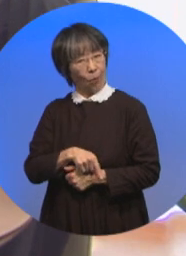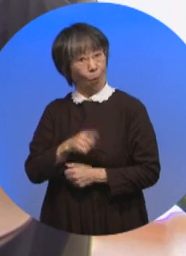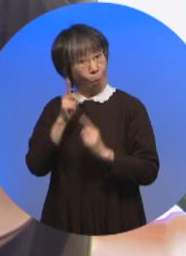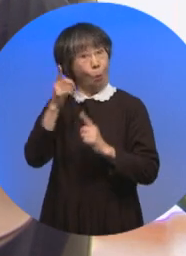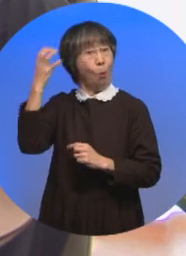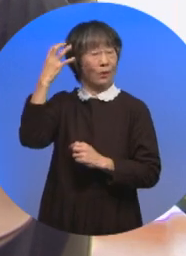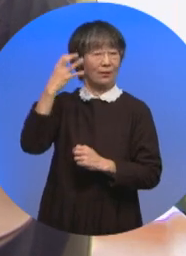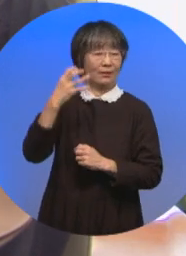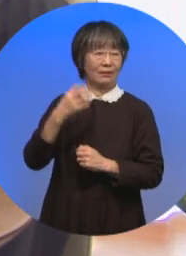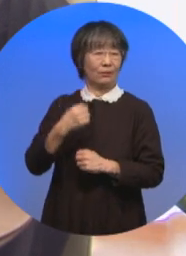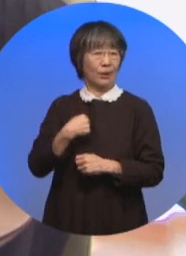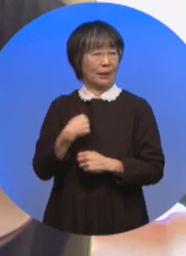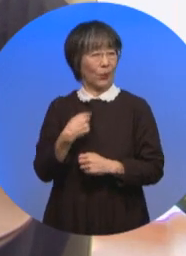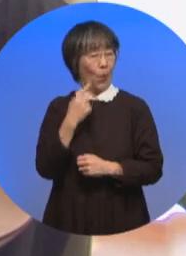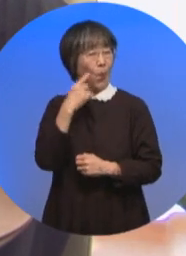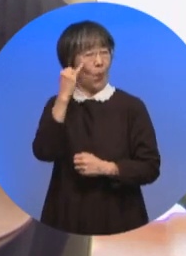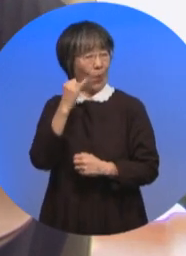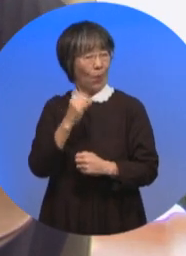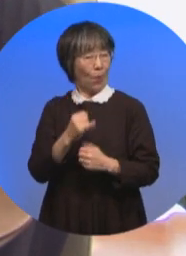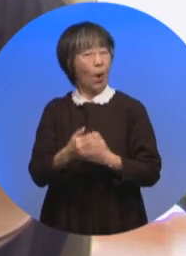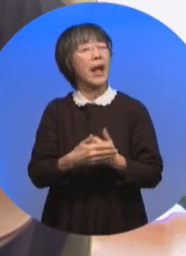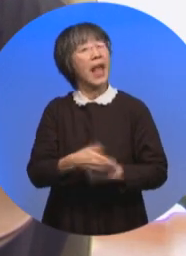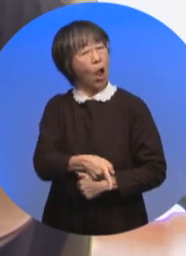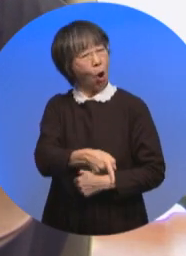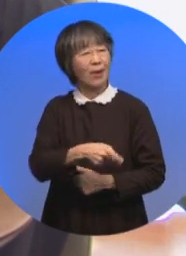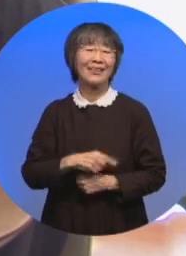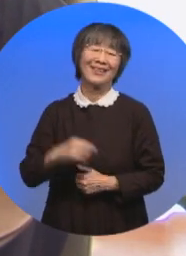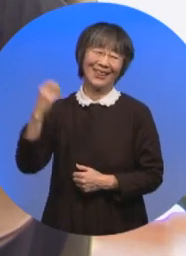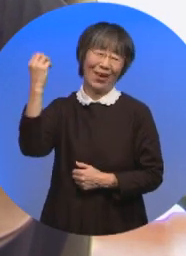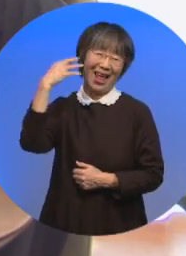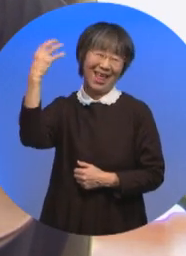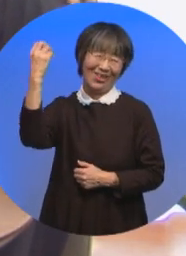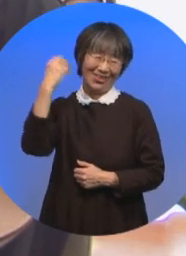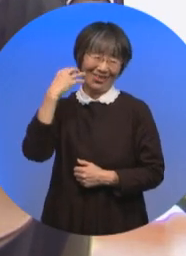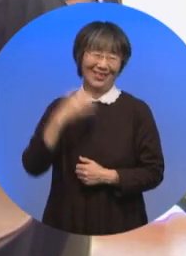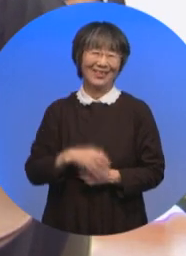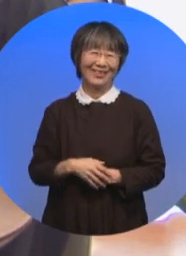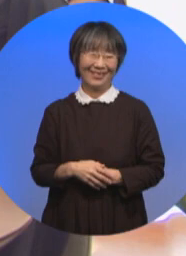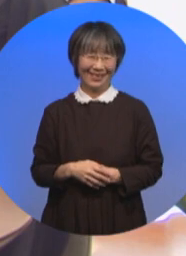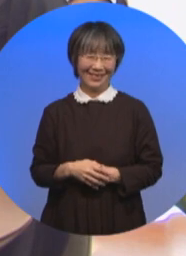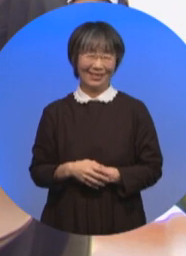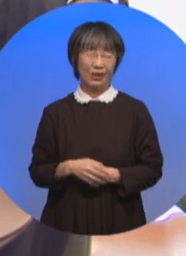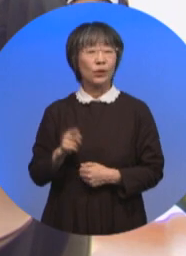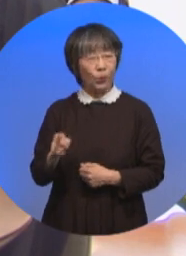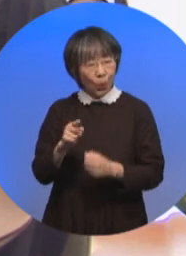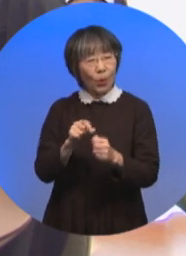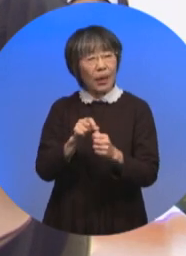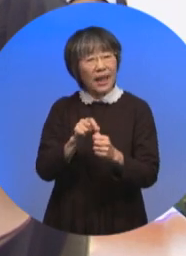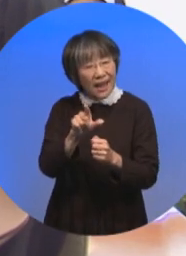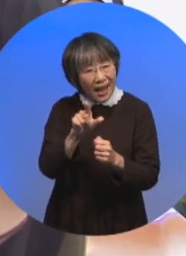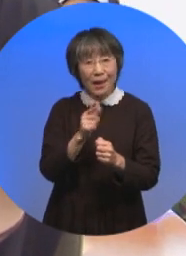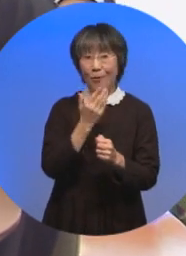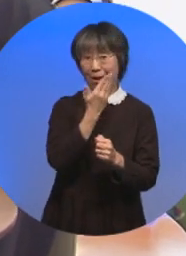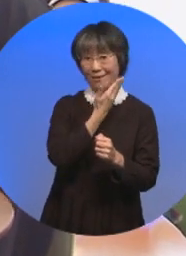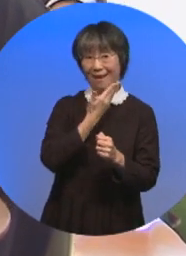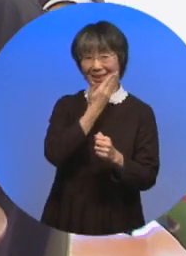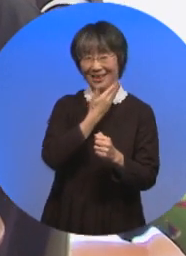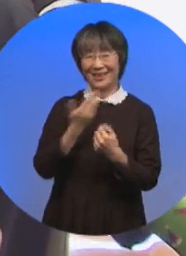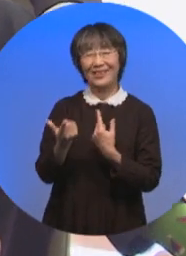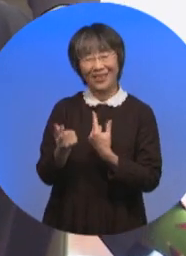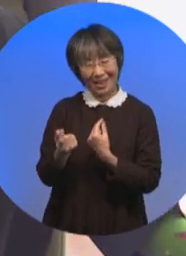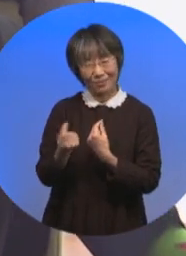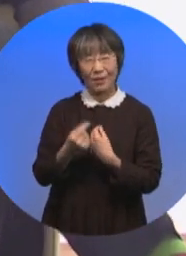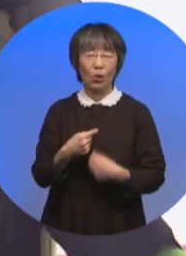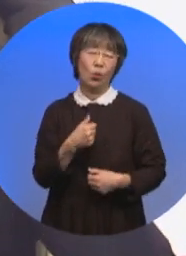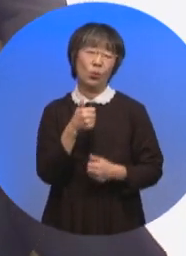ぶちゃんとは違うやろっていつも怒られるんですけど、私のおかげやろって言われ て。そうと起きてないんですよ。 そうなんですよ、だから男の子の気持ちって